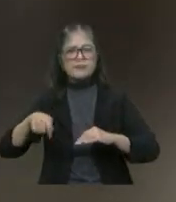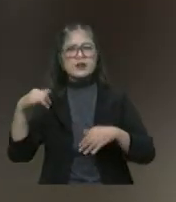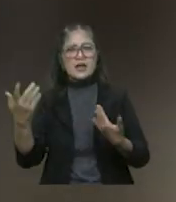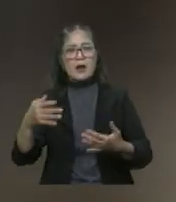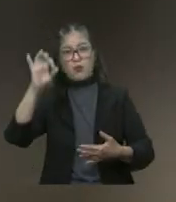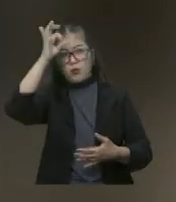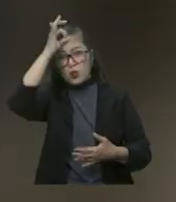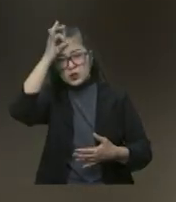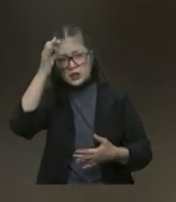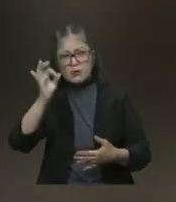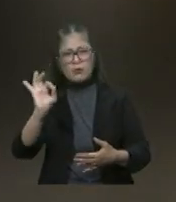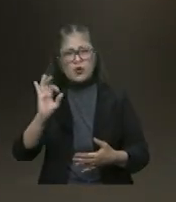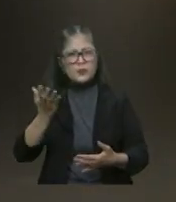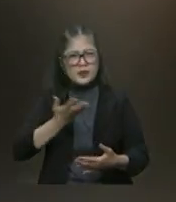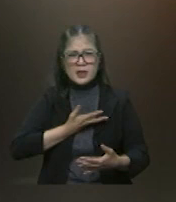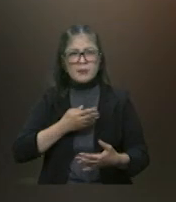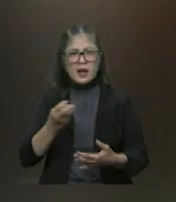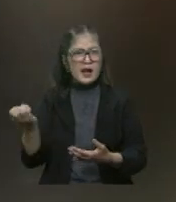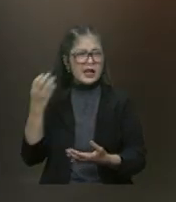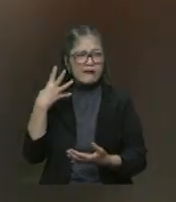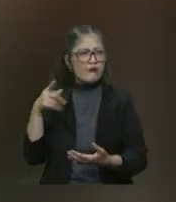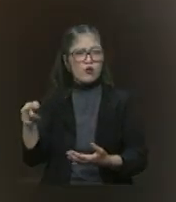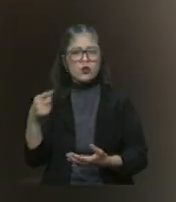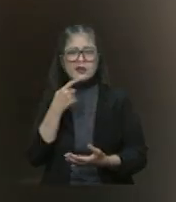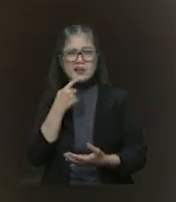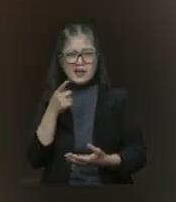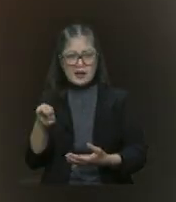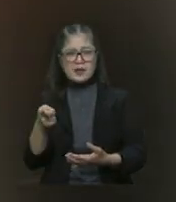belum menerima laporan satupun terkait peristiwa ini.